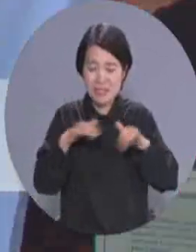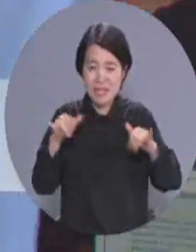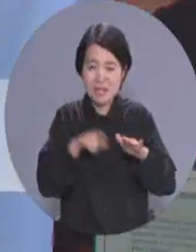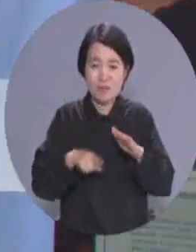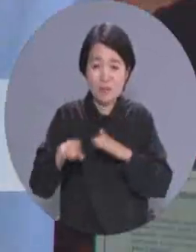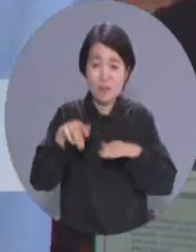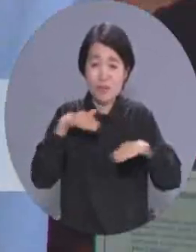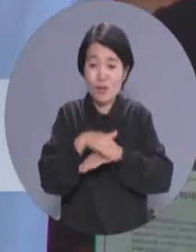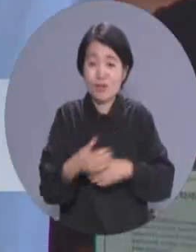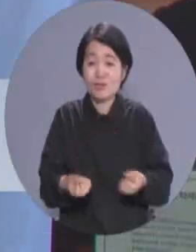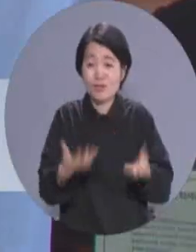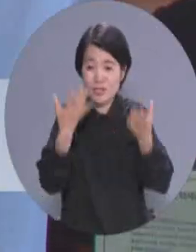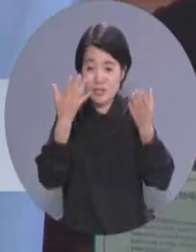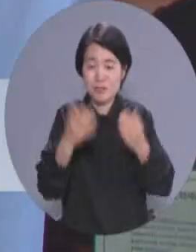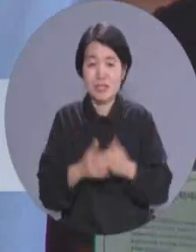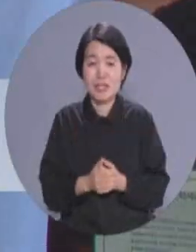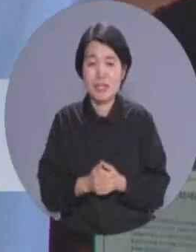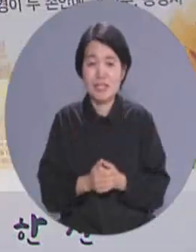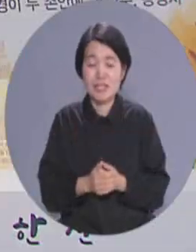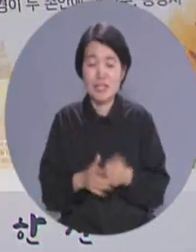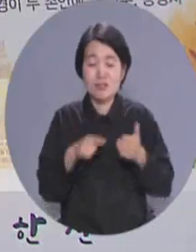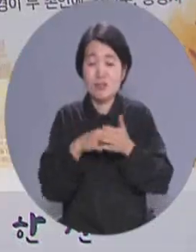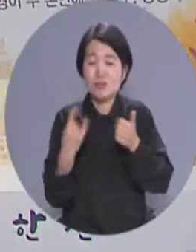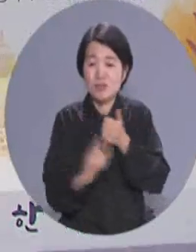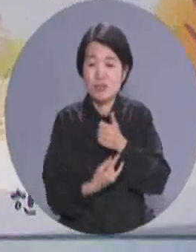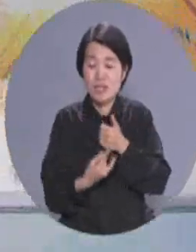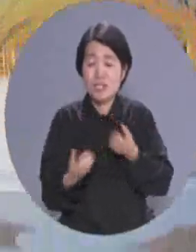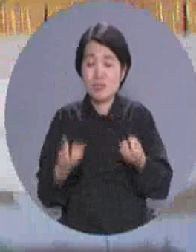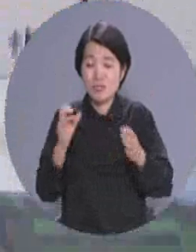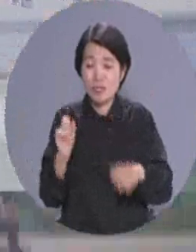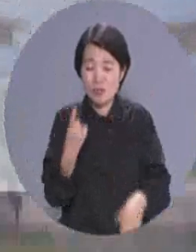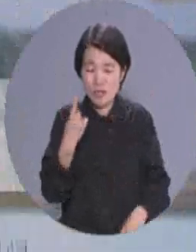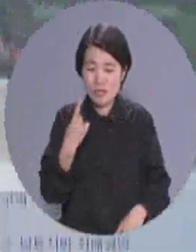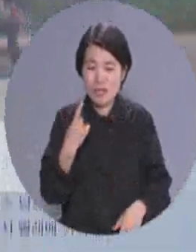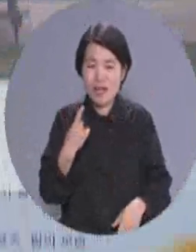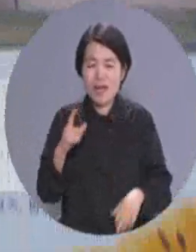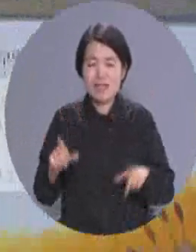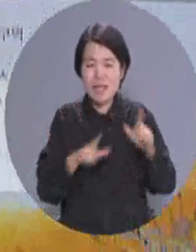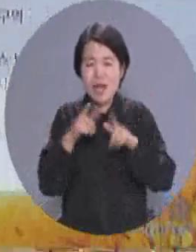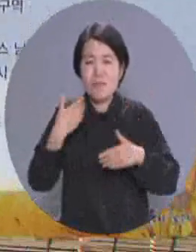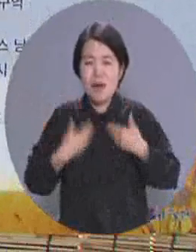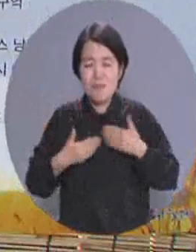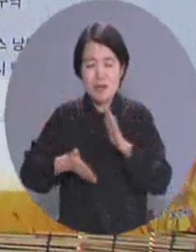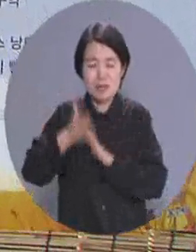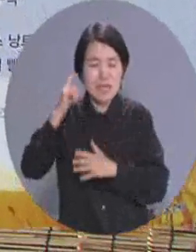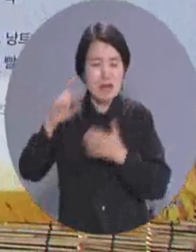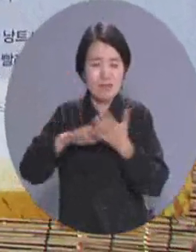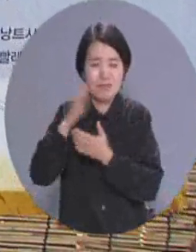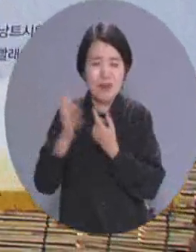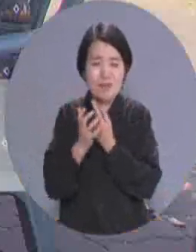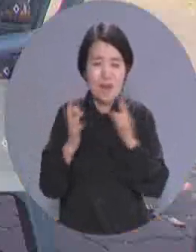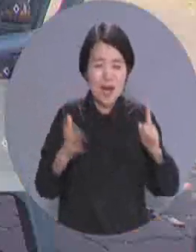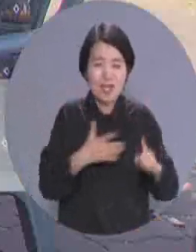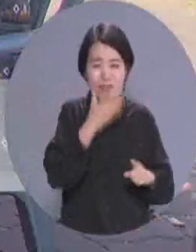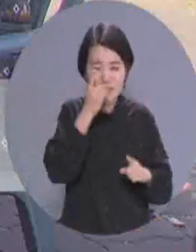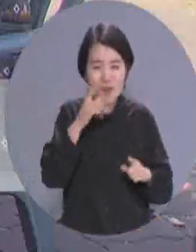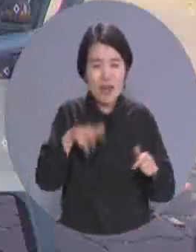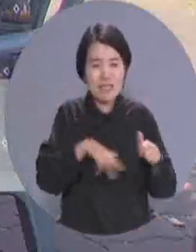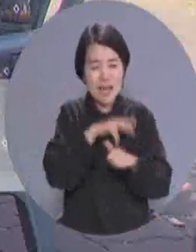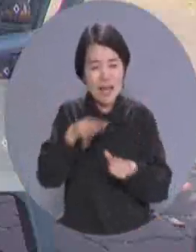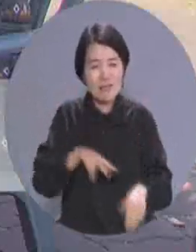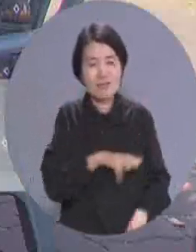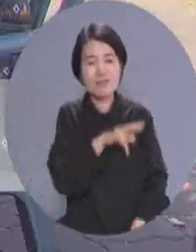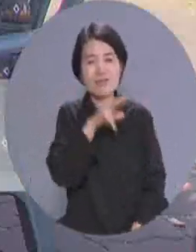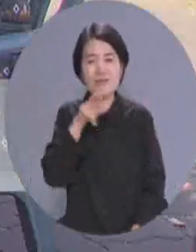축제로 열립니다 축제 추진위원회는 이번 축제가 바쁜 일상과 도심의 소음에서 벗어나 순천만이 들려주는